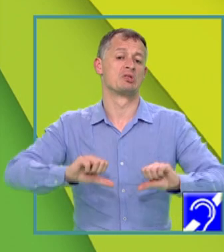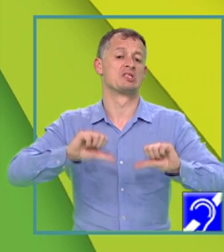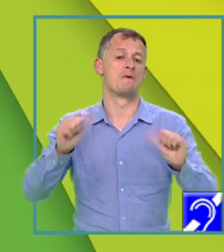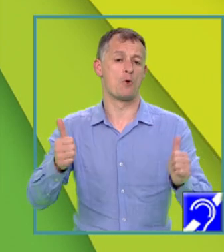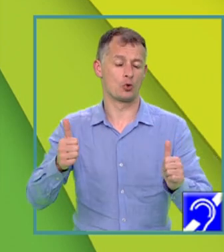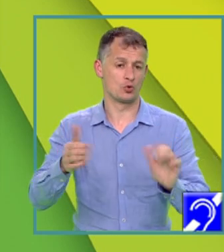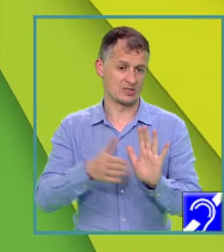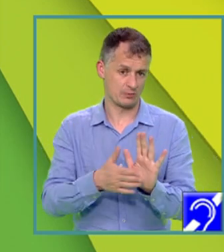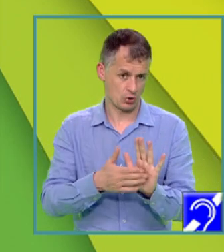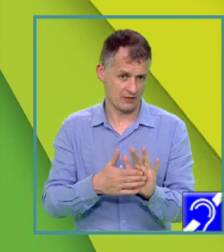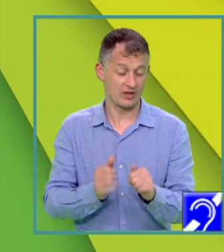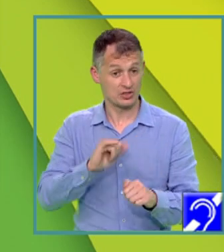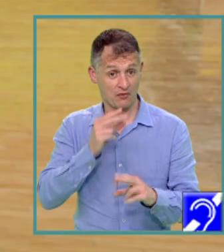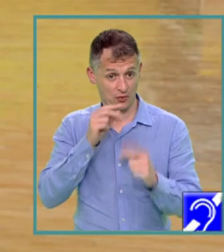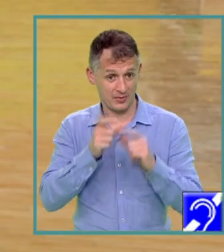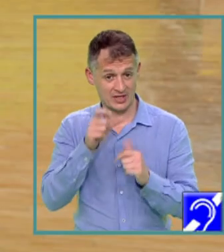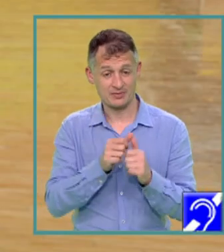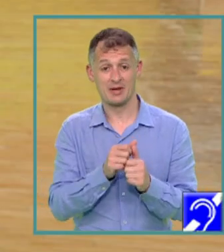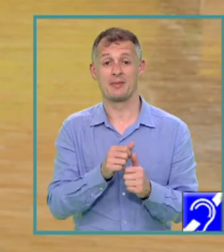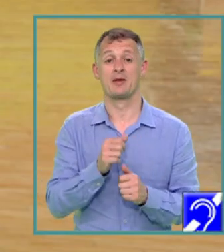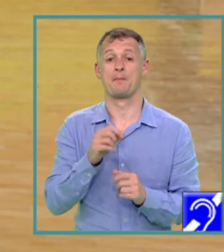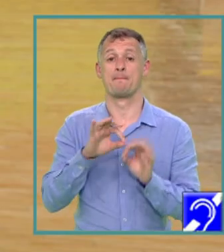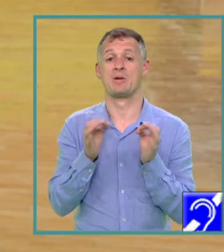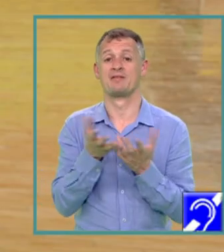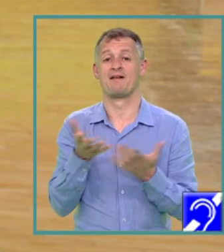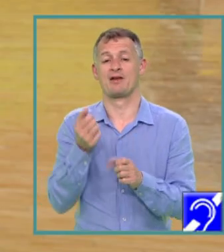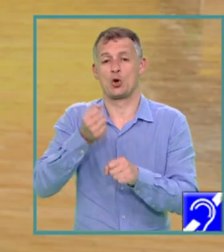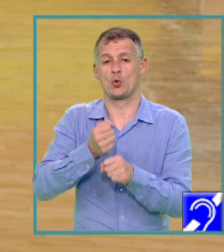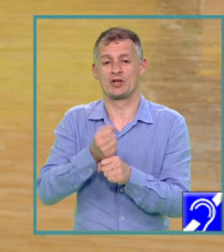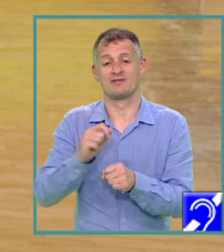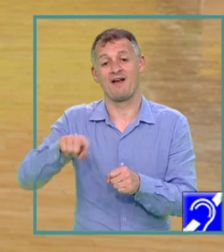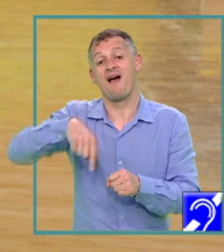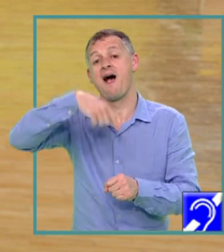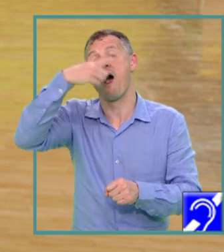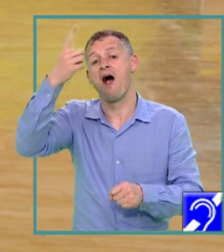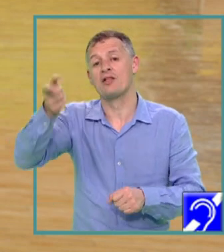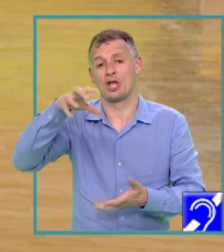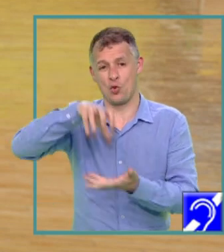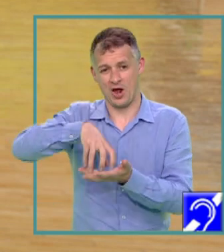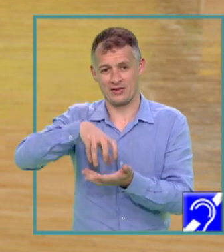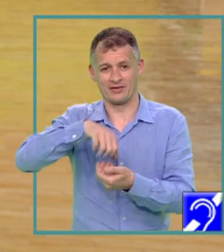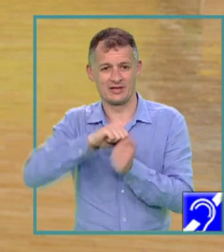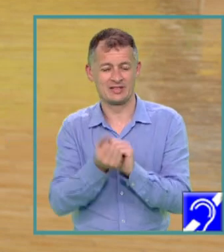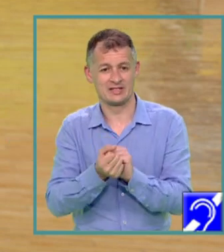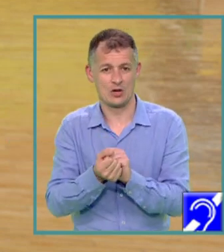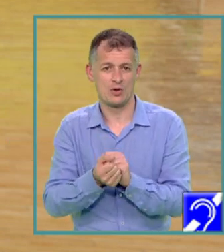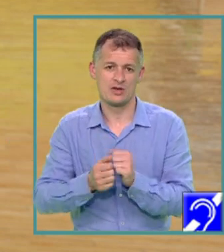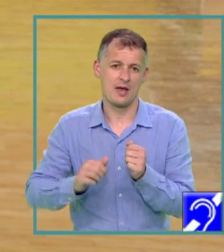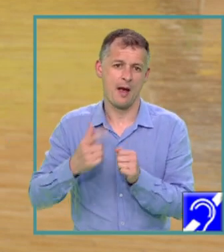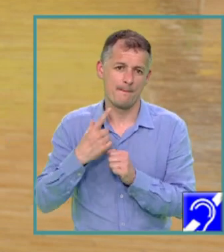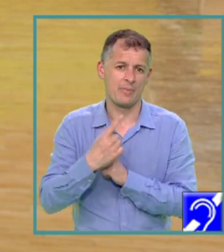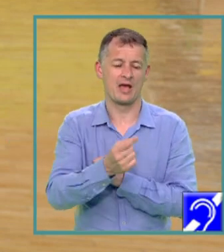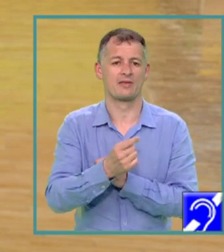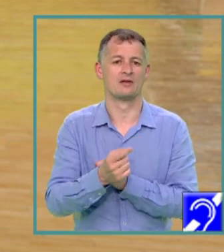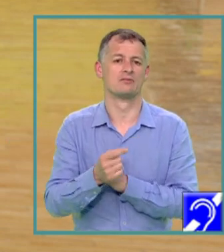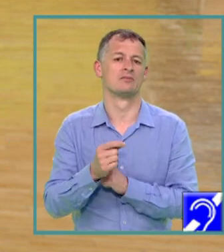în ultimul rând vorbim despre părintele care lucrează într-o altă localitate sau este plecat în